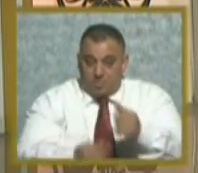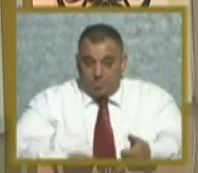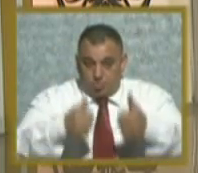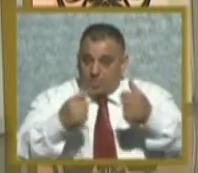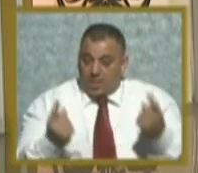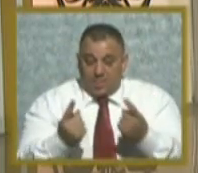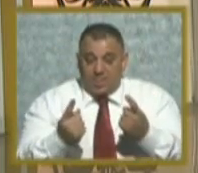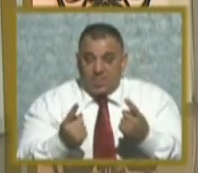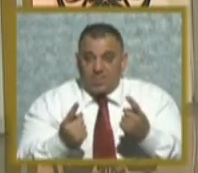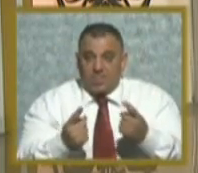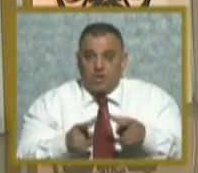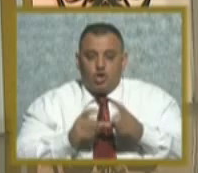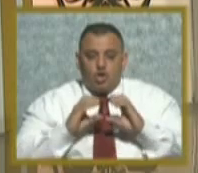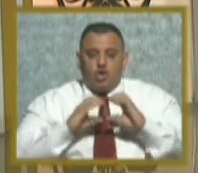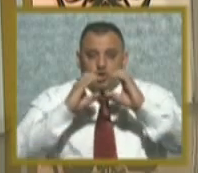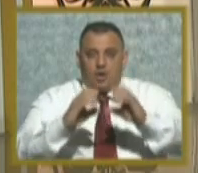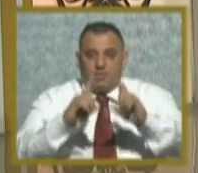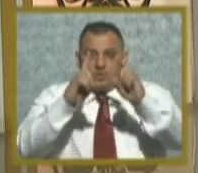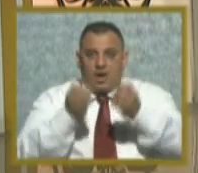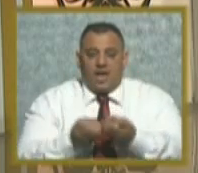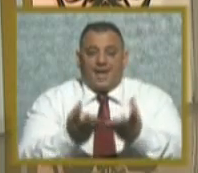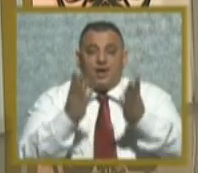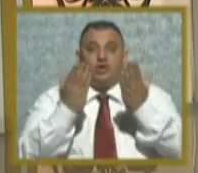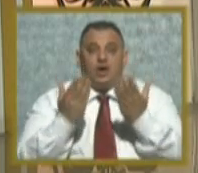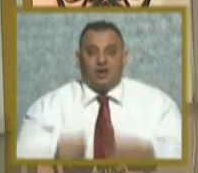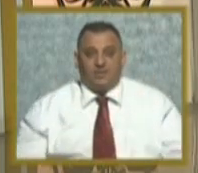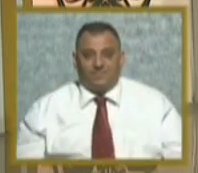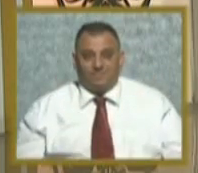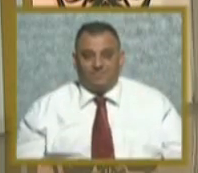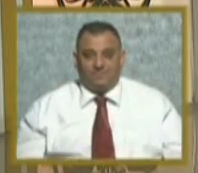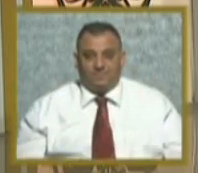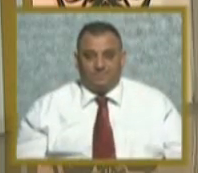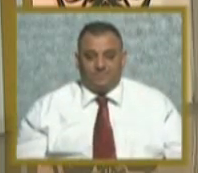أختي. أي أبشر إن شاء الله، أنت على خير إن شاء الله، أنت على خير. مرحبا مرحبا.